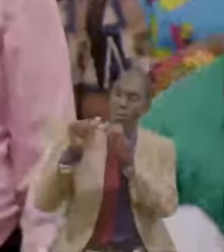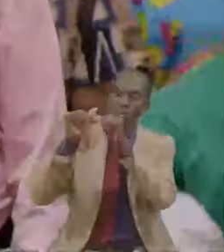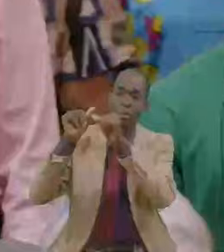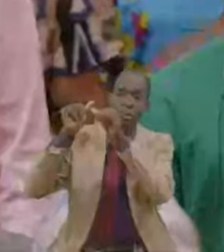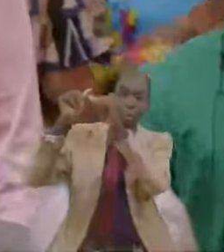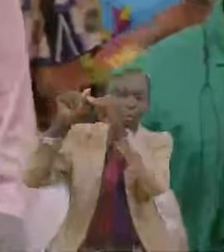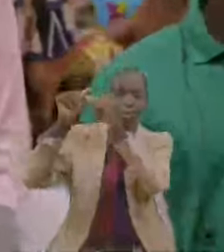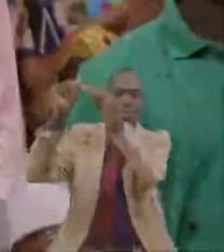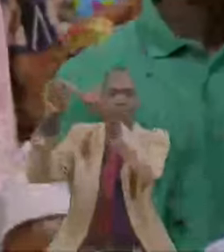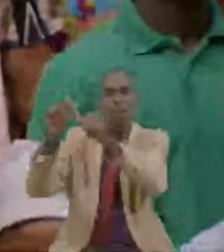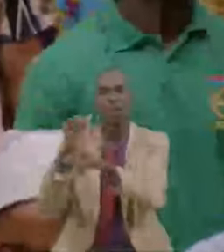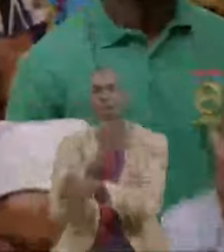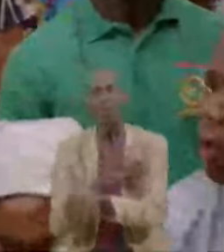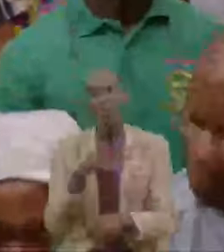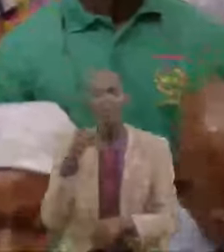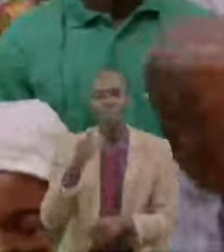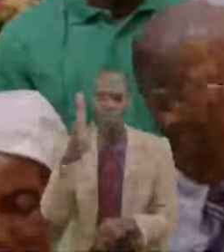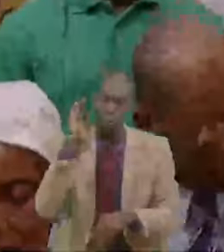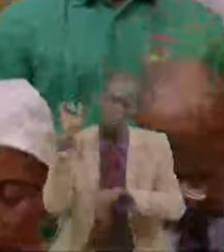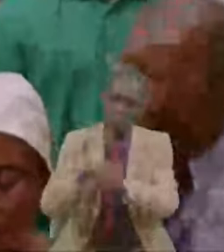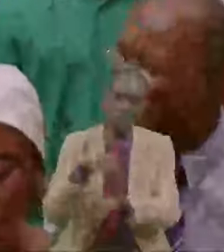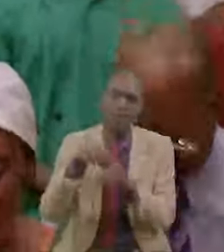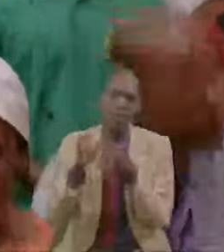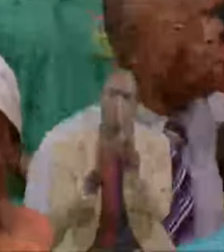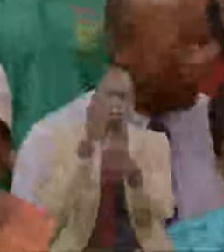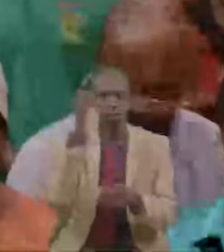avancez, et vous allez vaincre.